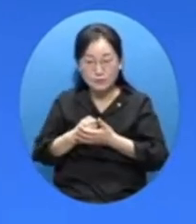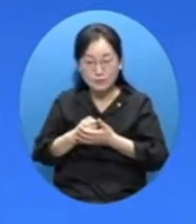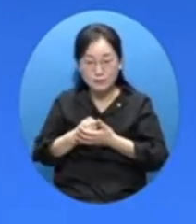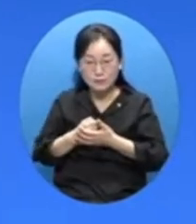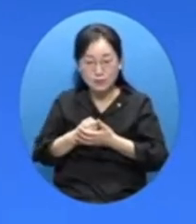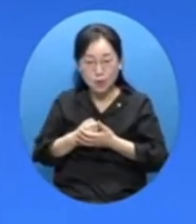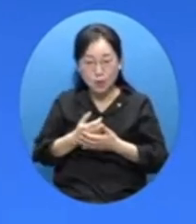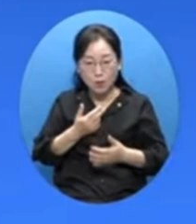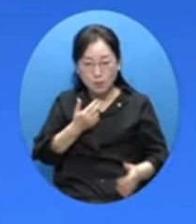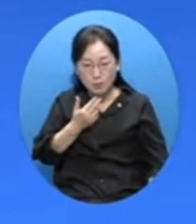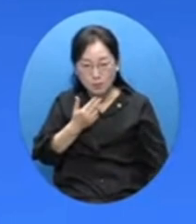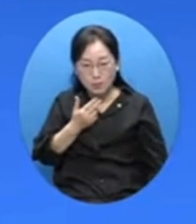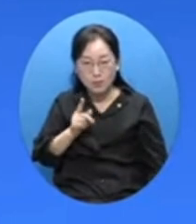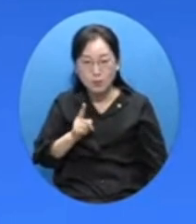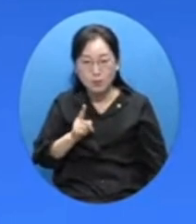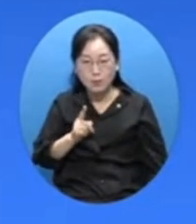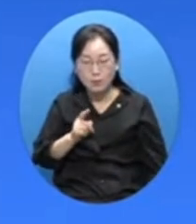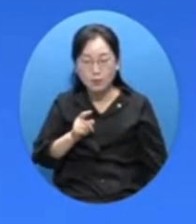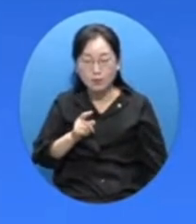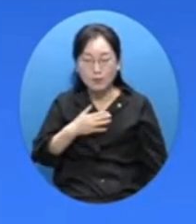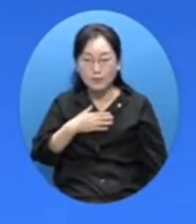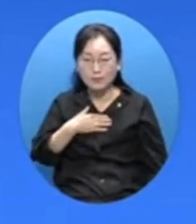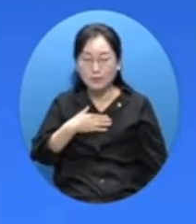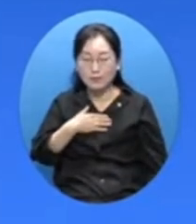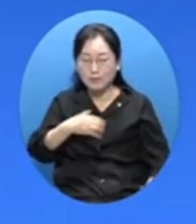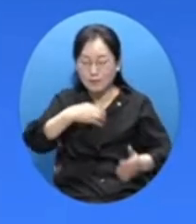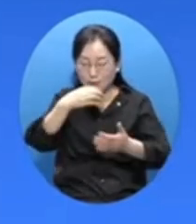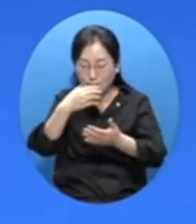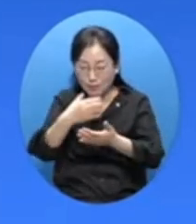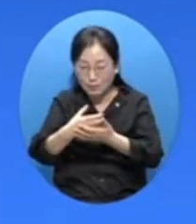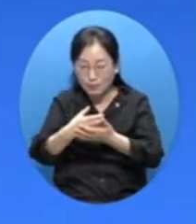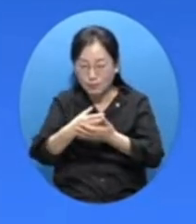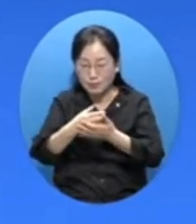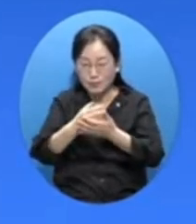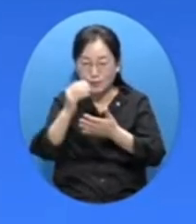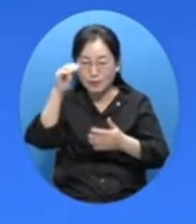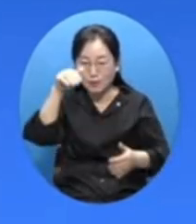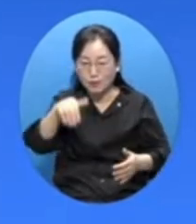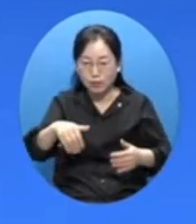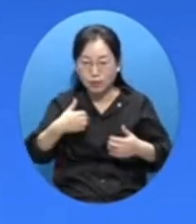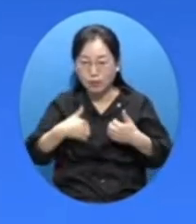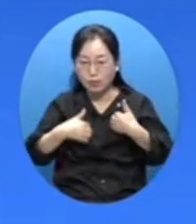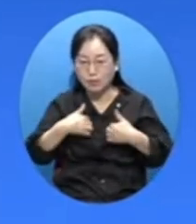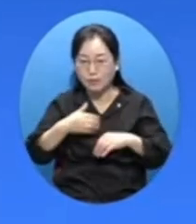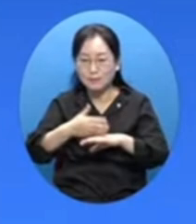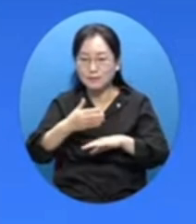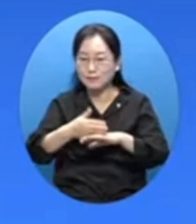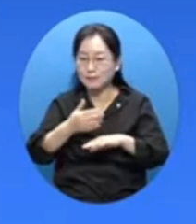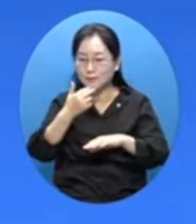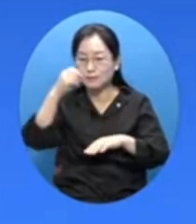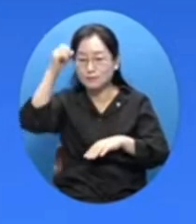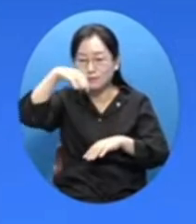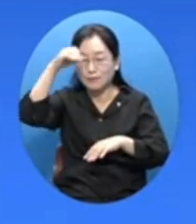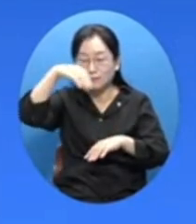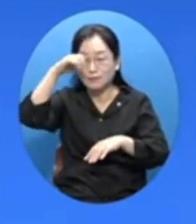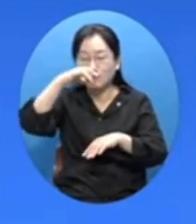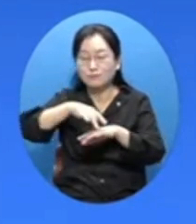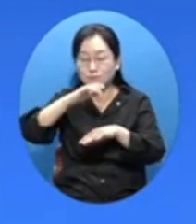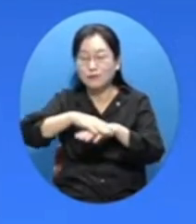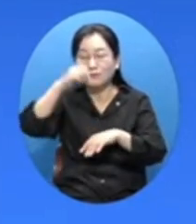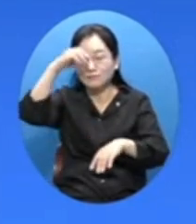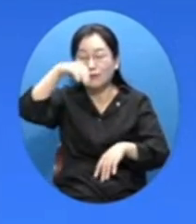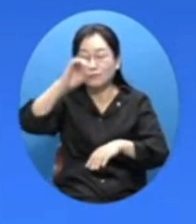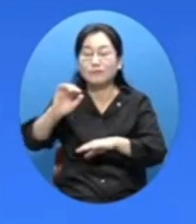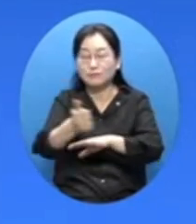않으면 어느 순간인가 그 감격이 사라져버리고 기쁨도 없고 감사도 없고 형식적으로 습관적으로 신앙생활하고 있지